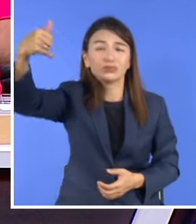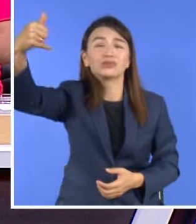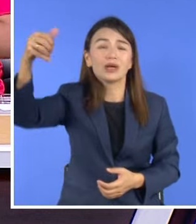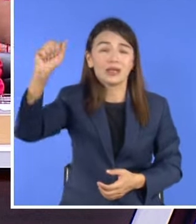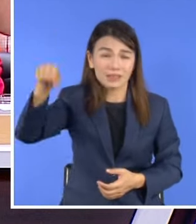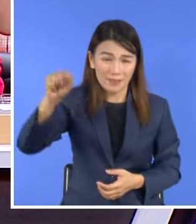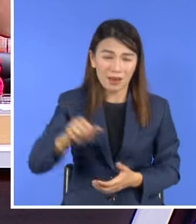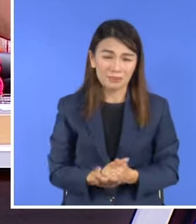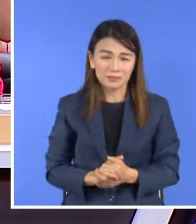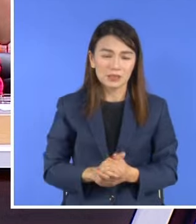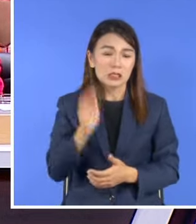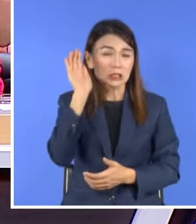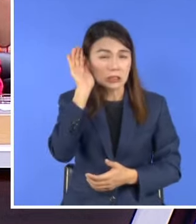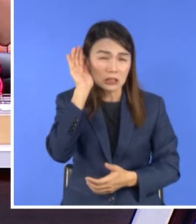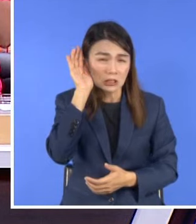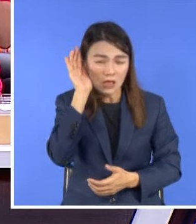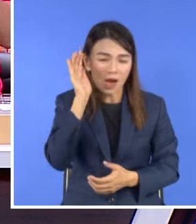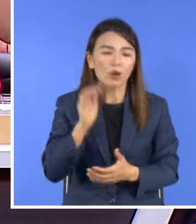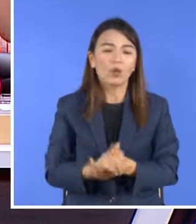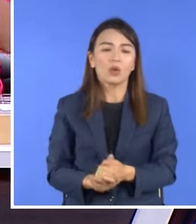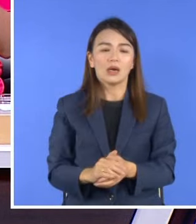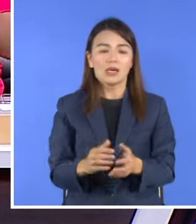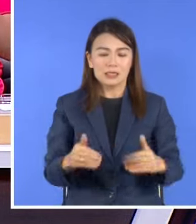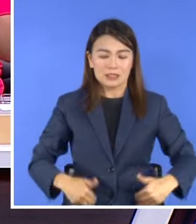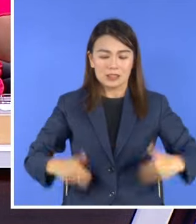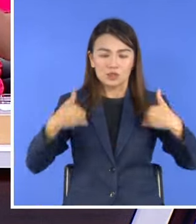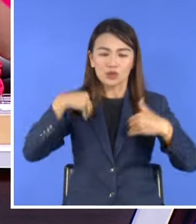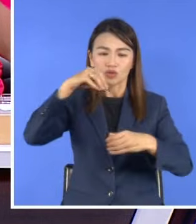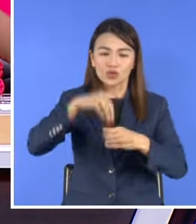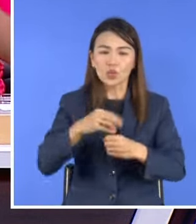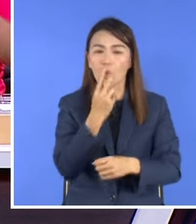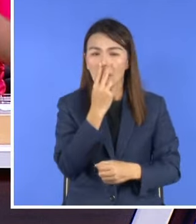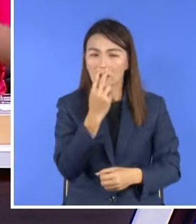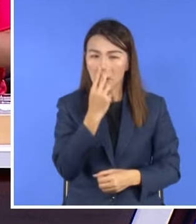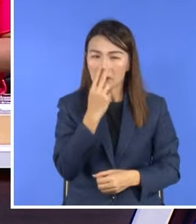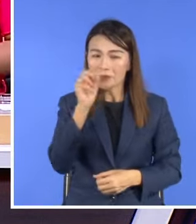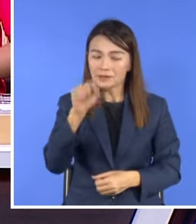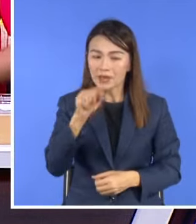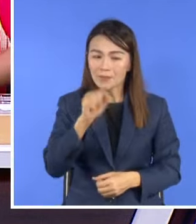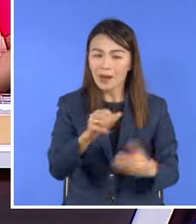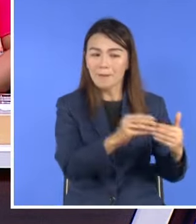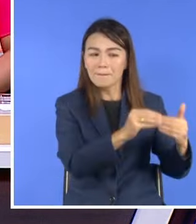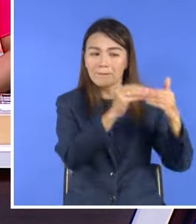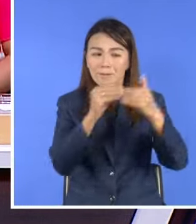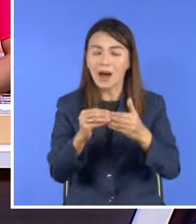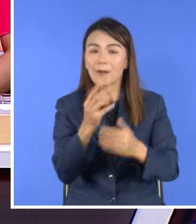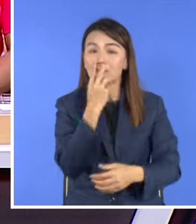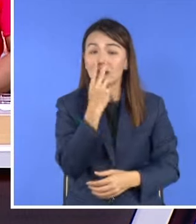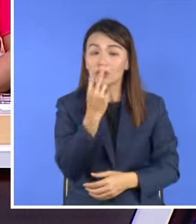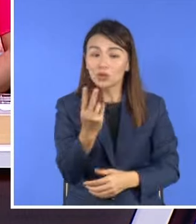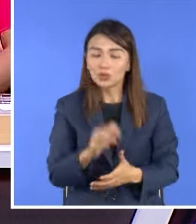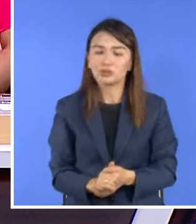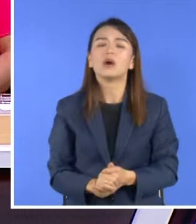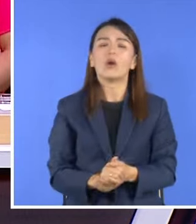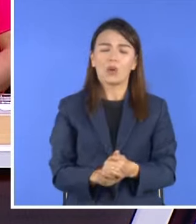เชื่อแบบนั้นในมุมมองขณะที่เราเป็นมนุษย์เราก็จะเห็นแบบนั้นสิ่งที่ 2จะพาคุณผู้ชมไปดูคือวิมานเมรุ